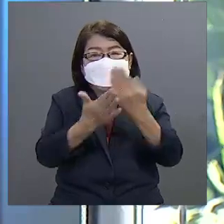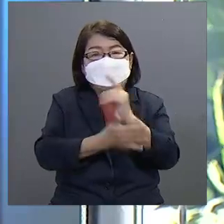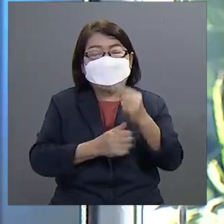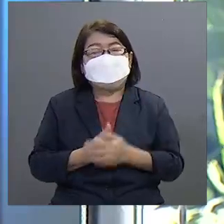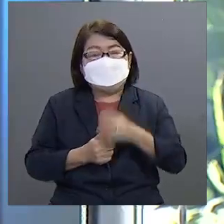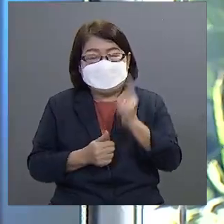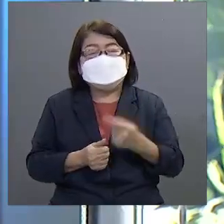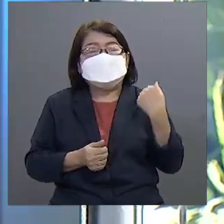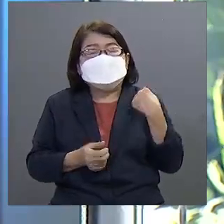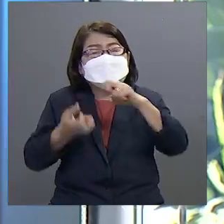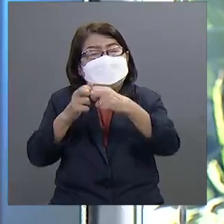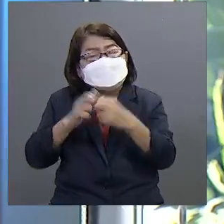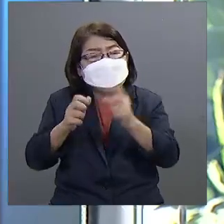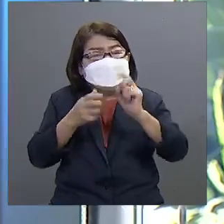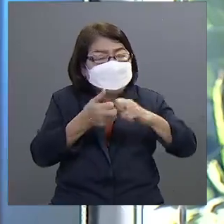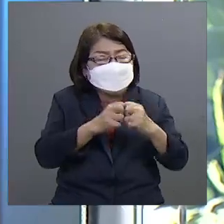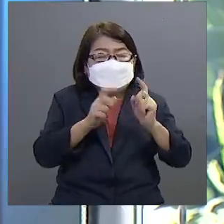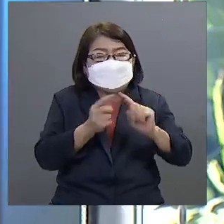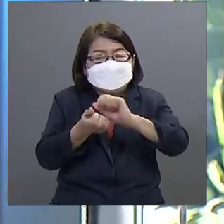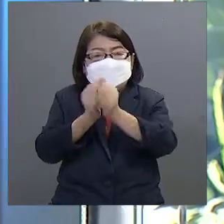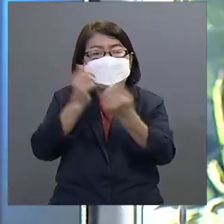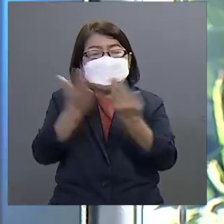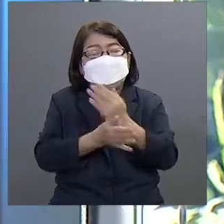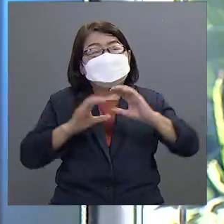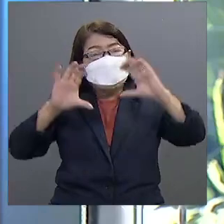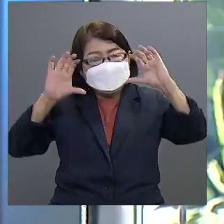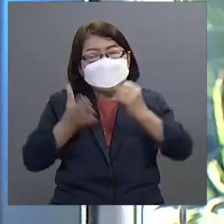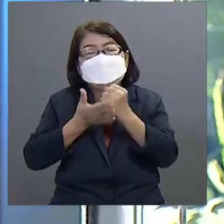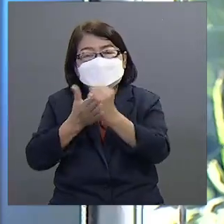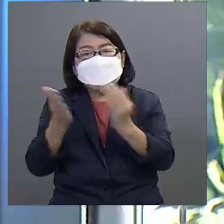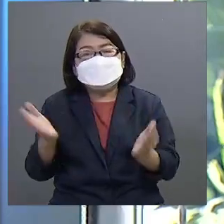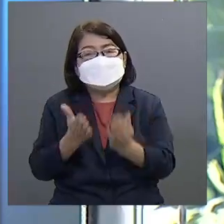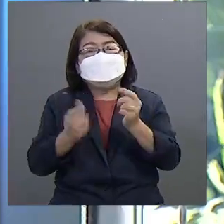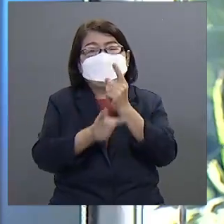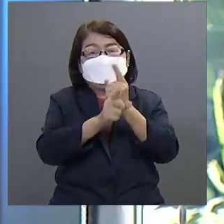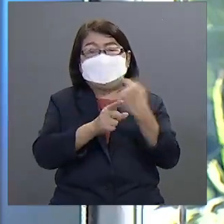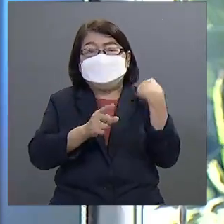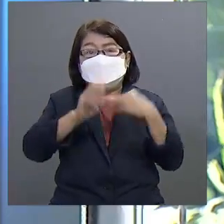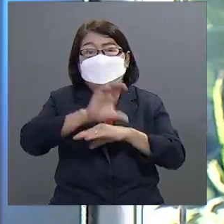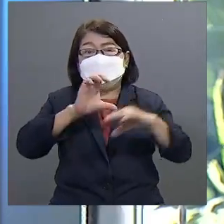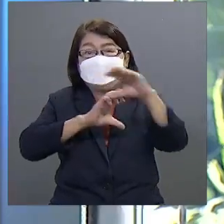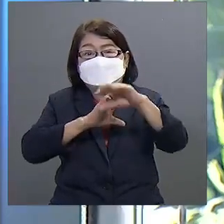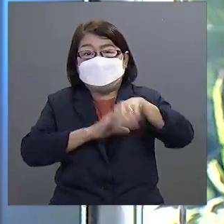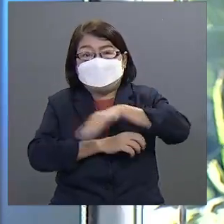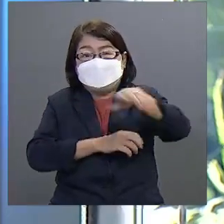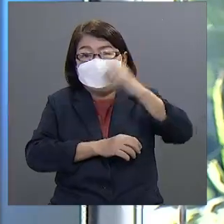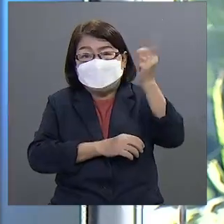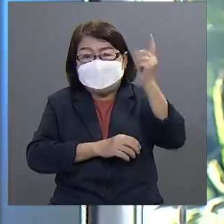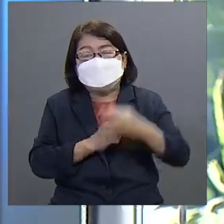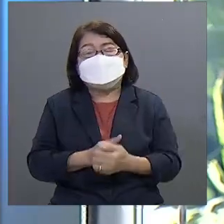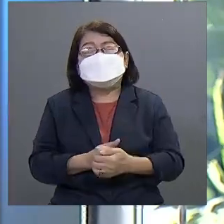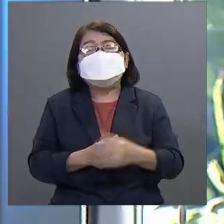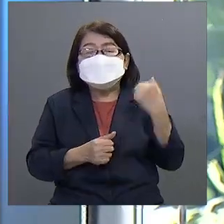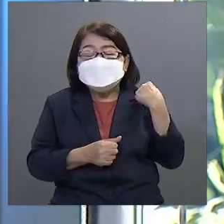นะคะไม่ว่าจะเป็นในส่วนของการสนับสนุนจากภาครัฐกับโครงการเราเที่ยวด้วยกันหรือแม้แต่โปรโมชั่นแคมเปญต่างๆนะคะในส่วน